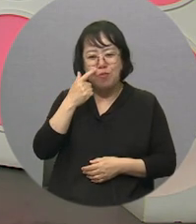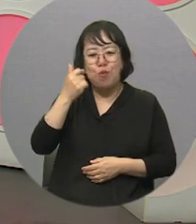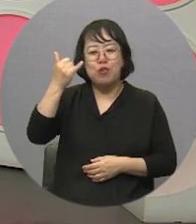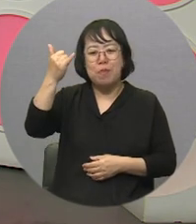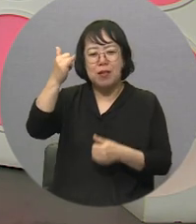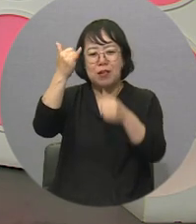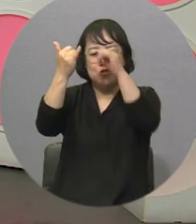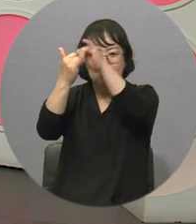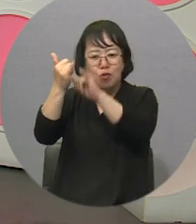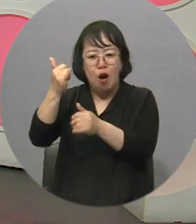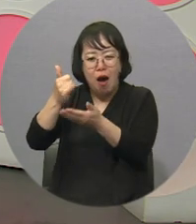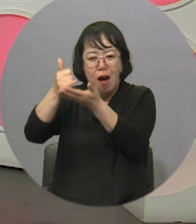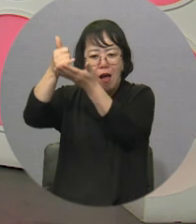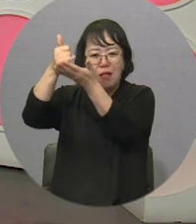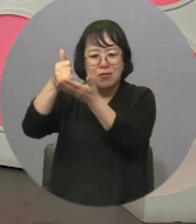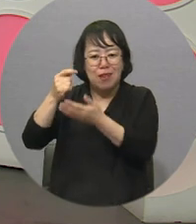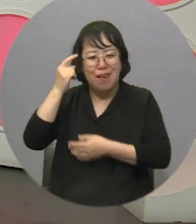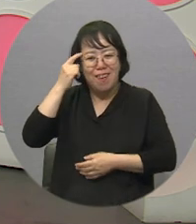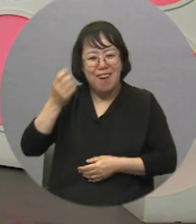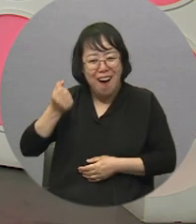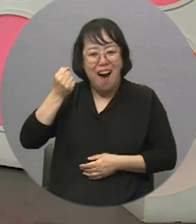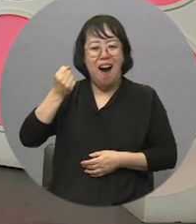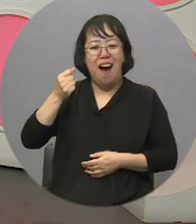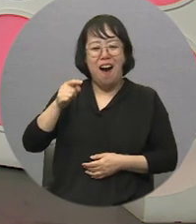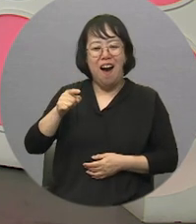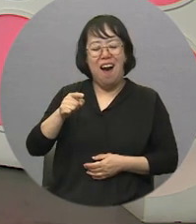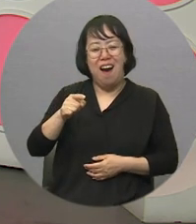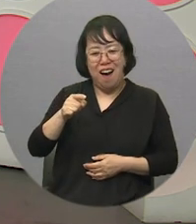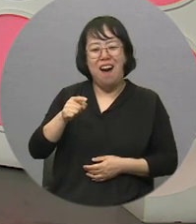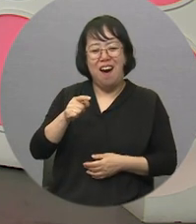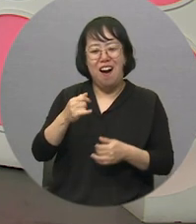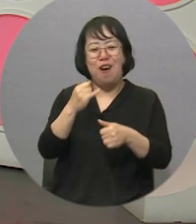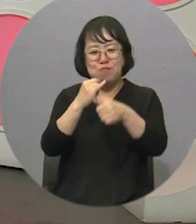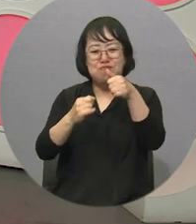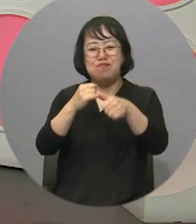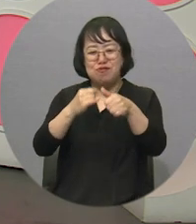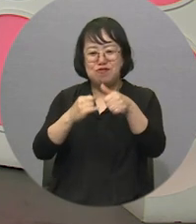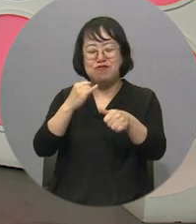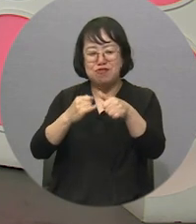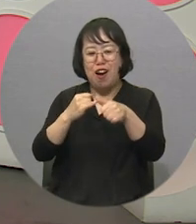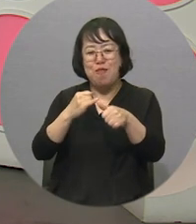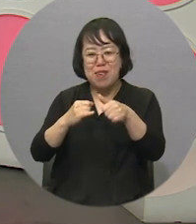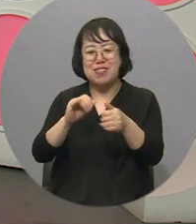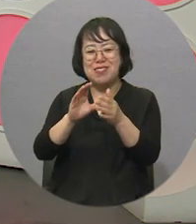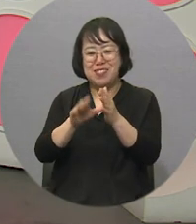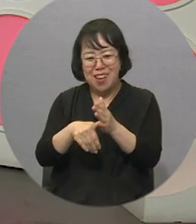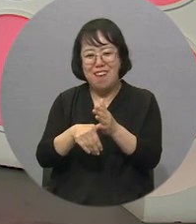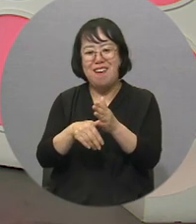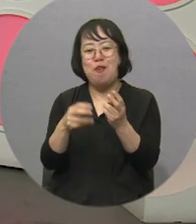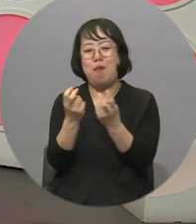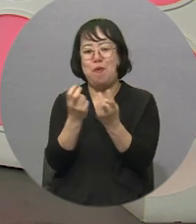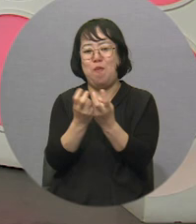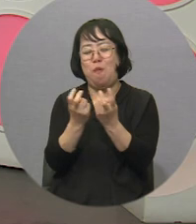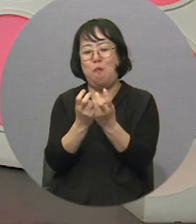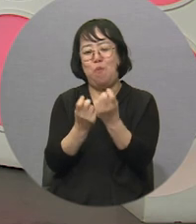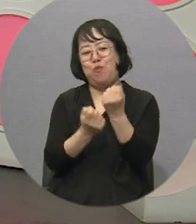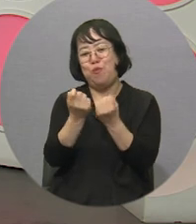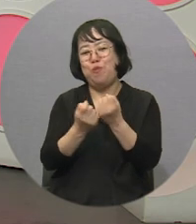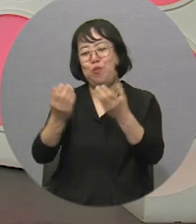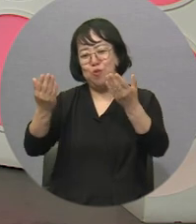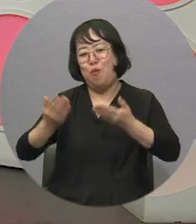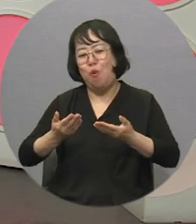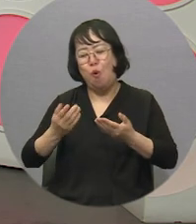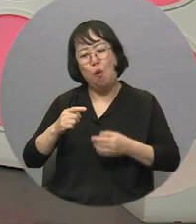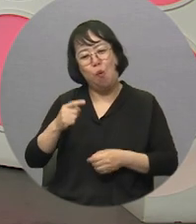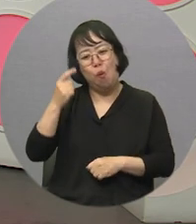그런 주제가 아닌가 싶었는데 야 저런 방법도 또 화해 방법도 있네요. 네, 너무나 현명하신 것 같아요. 근데 조금 전